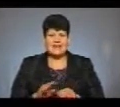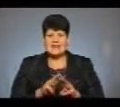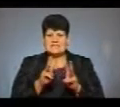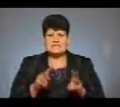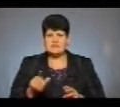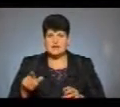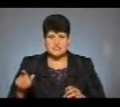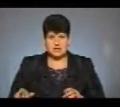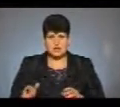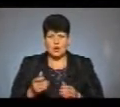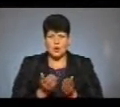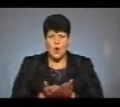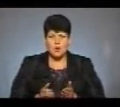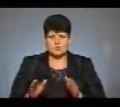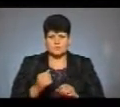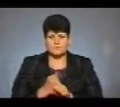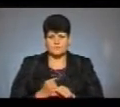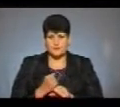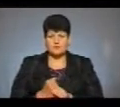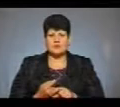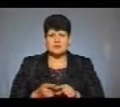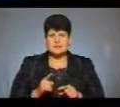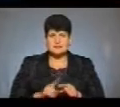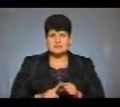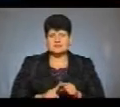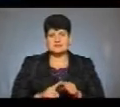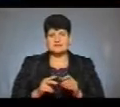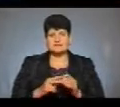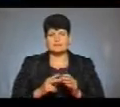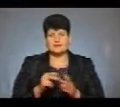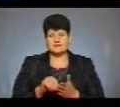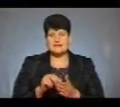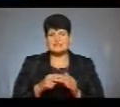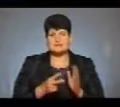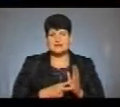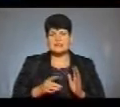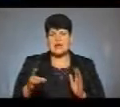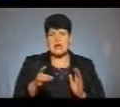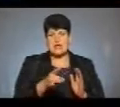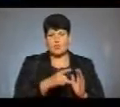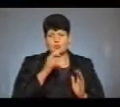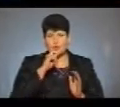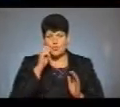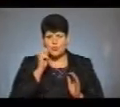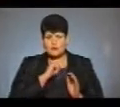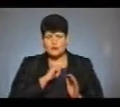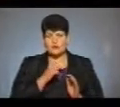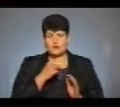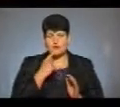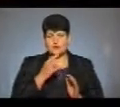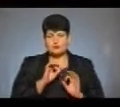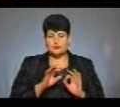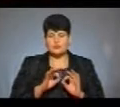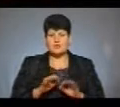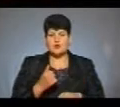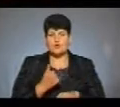2019». 19 гончарних композицій майстрів 17 регіонів України, розповіла голова обласного осередку майстрів народного